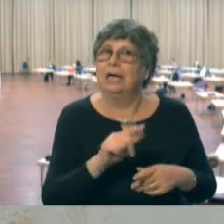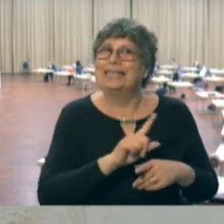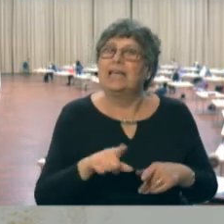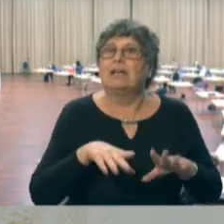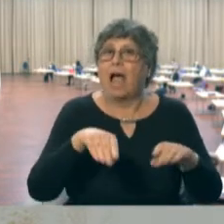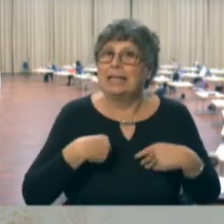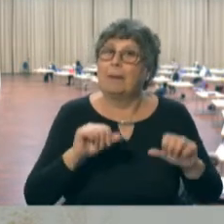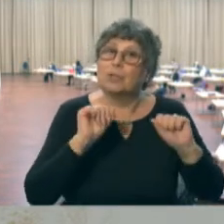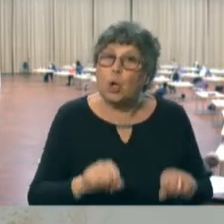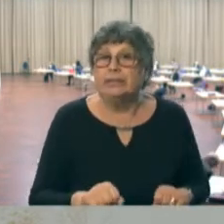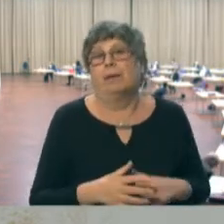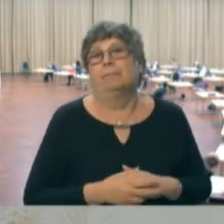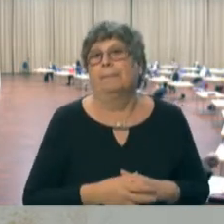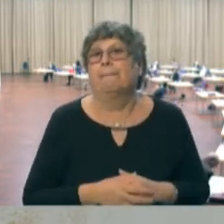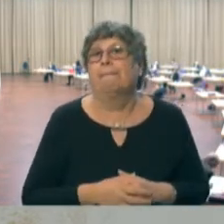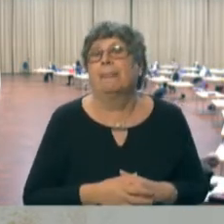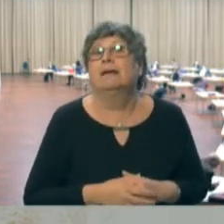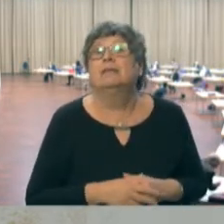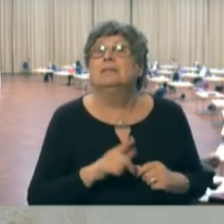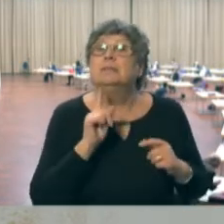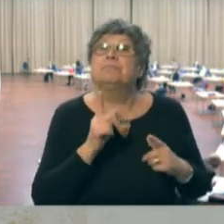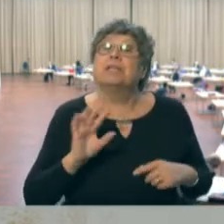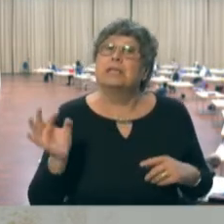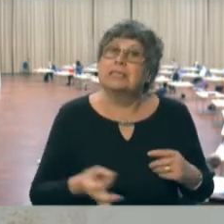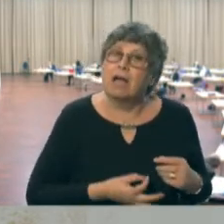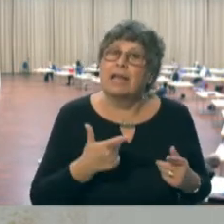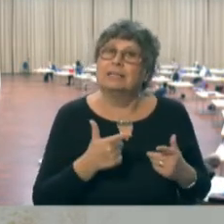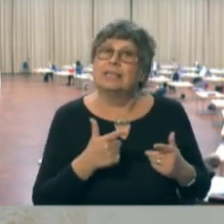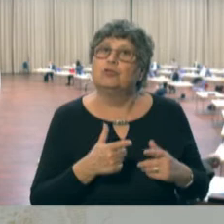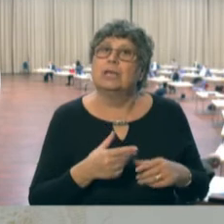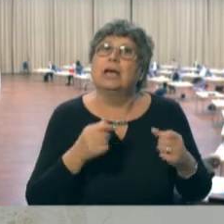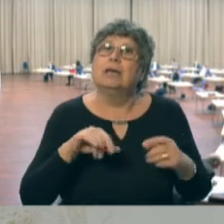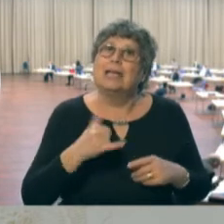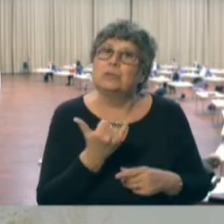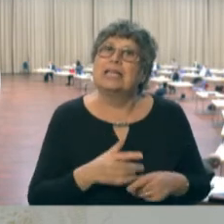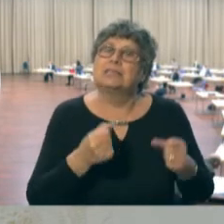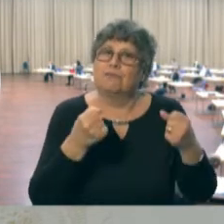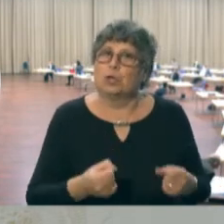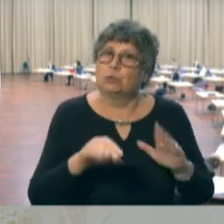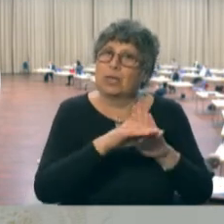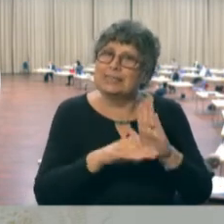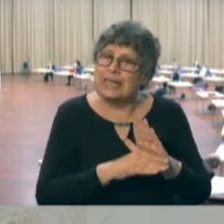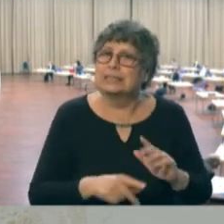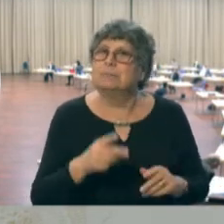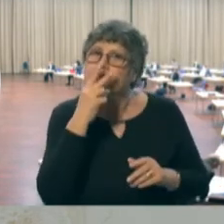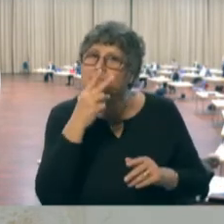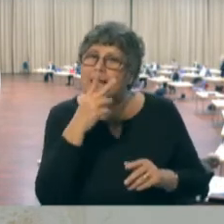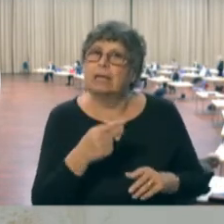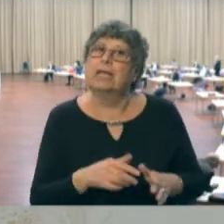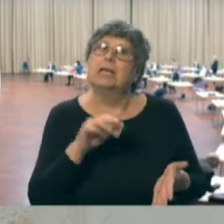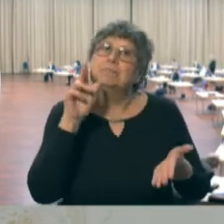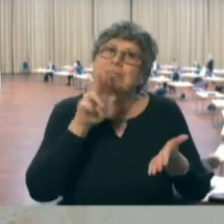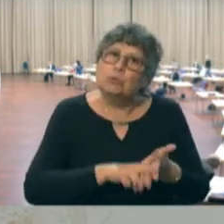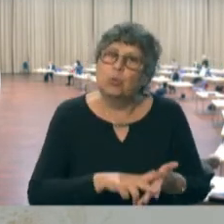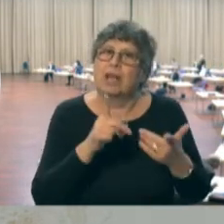können oder nicht wollen. Die saarländischen Justizvollzugsgesetze sehen bereits grundsätzlich die Zulassung